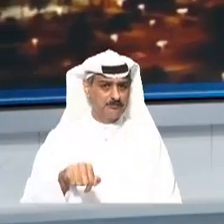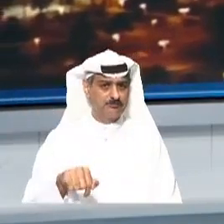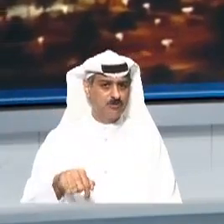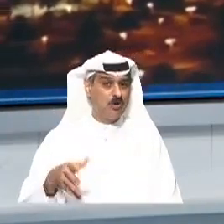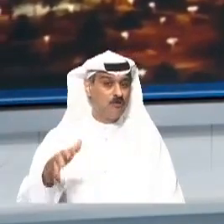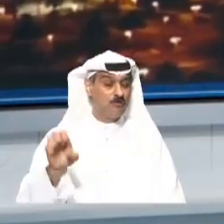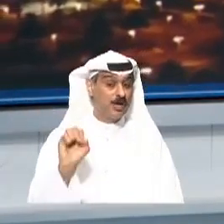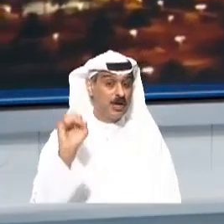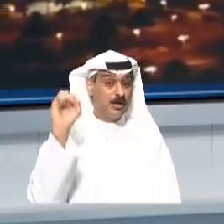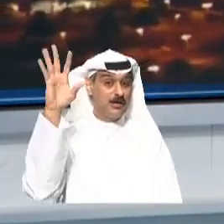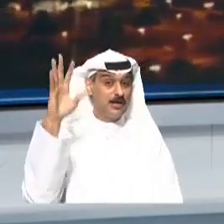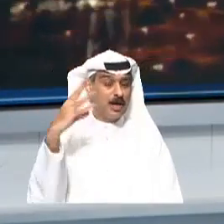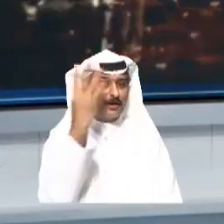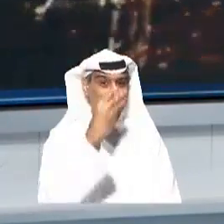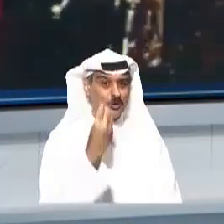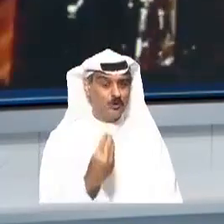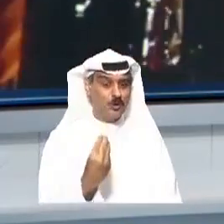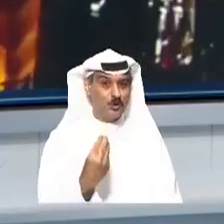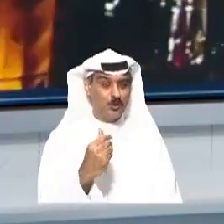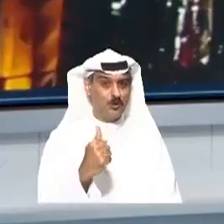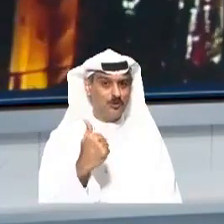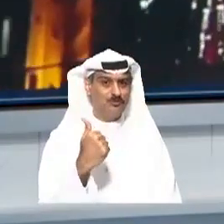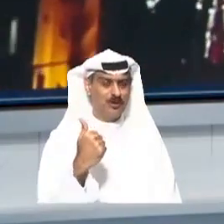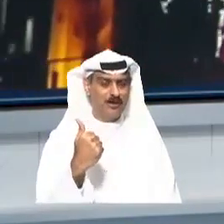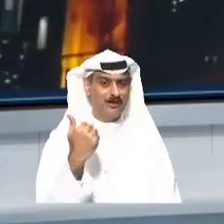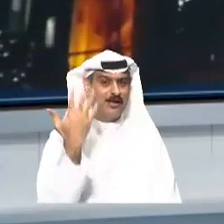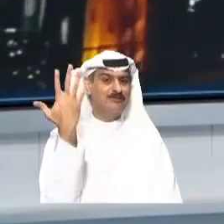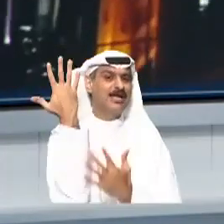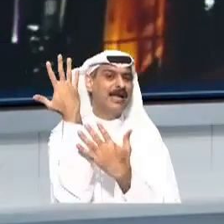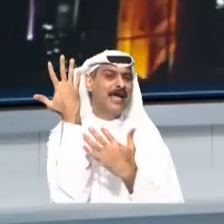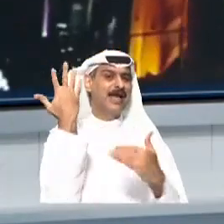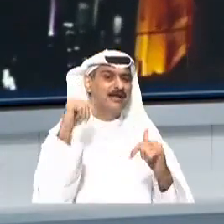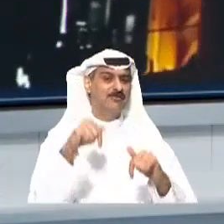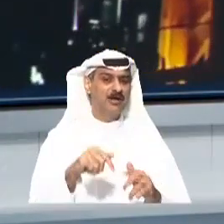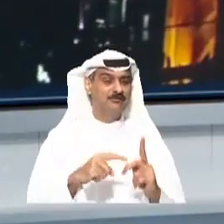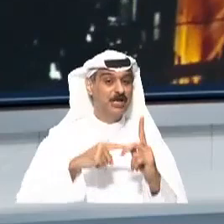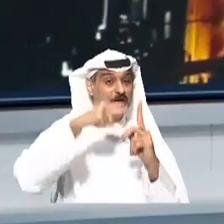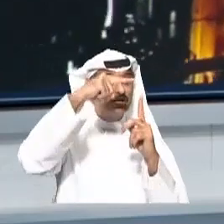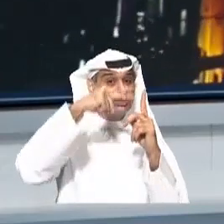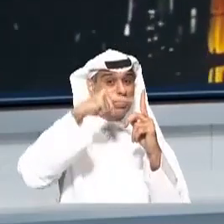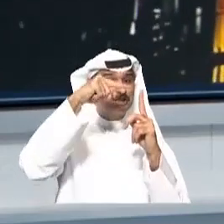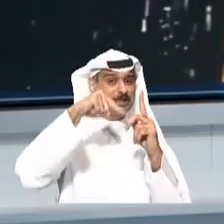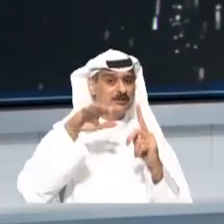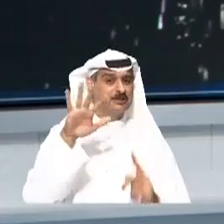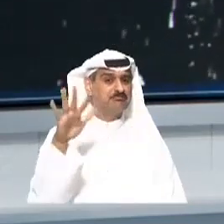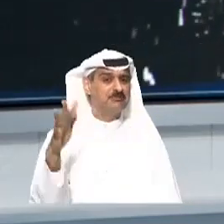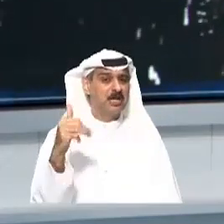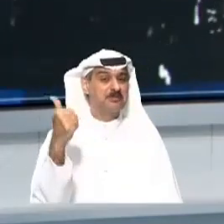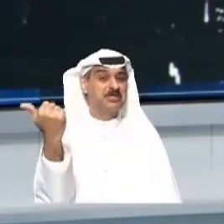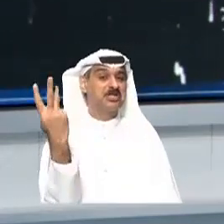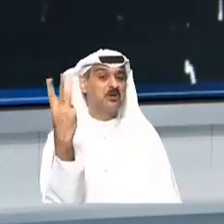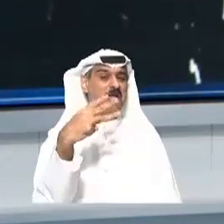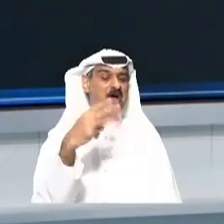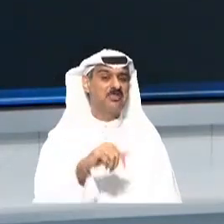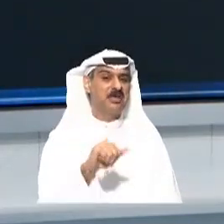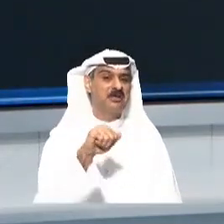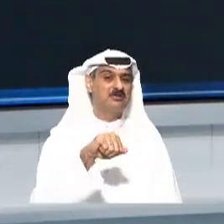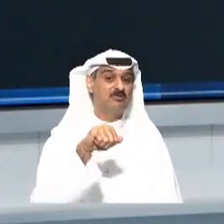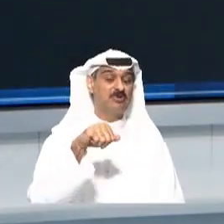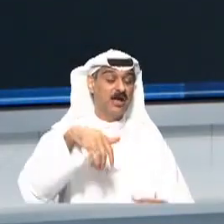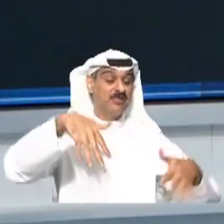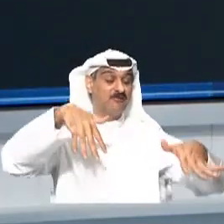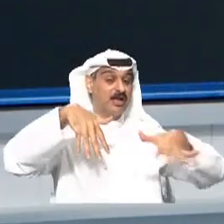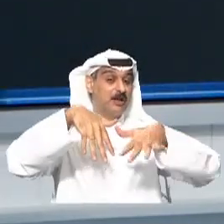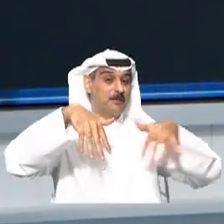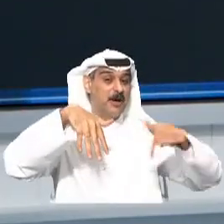أجواء ربيعية أو خريفية، كذلك درجات الحرارة تفاوتت ما بين 36 درجة مئوية على المناطق